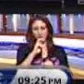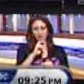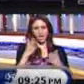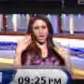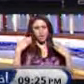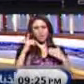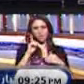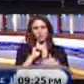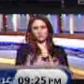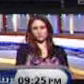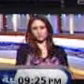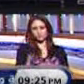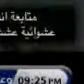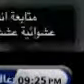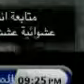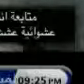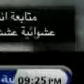الهواء. شوف التقرير.